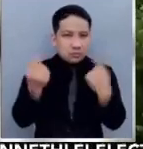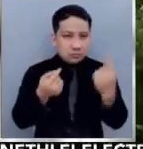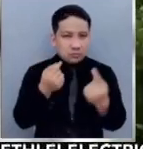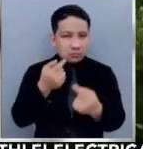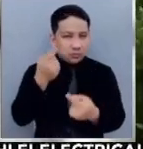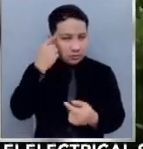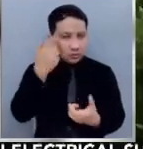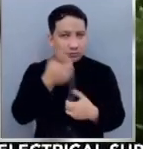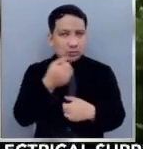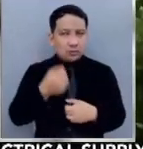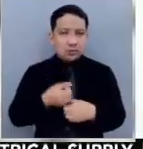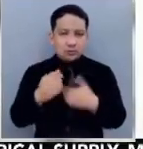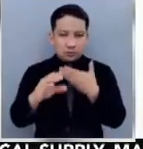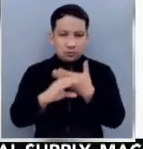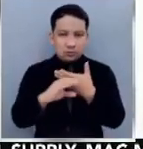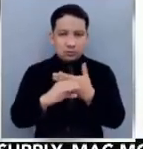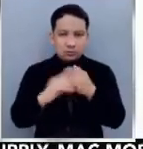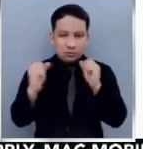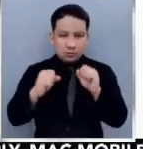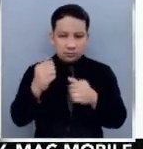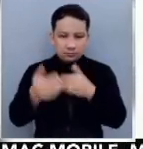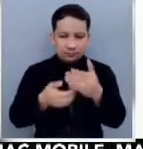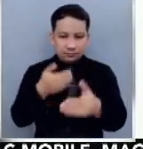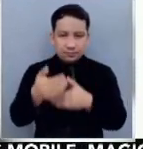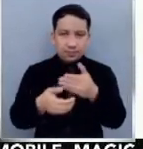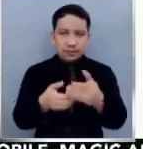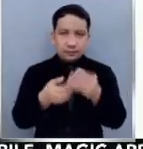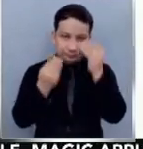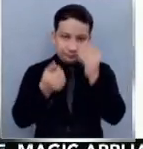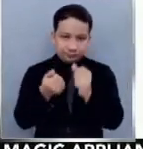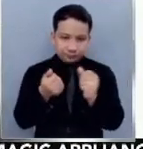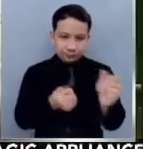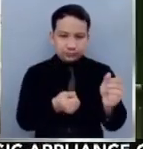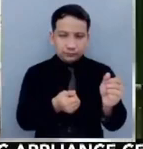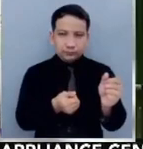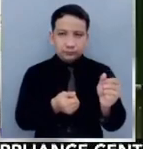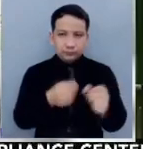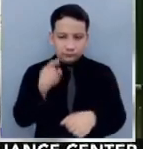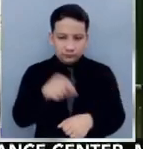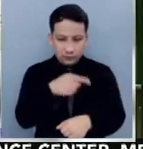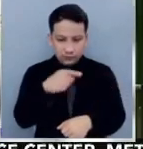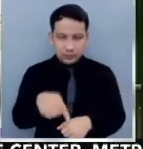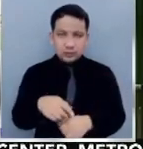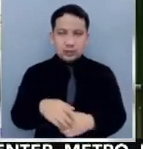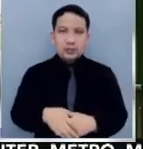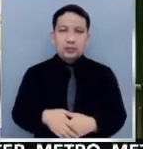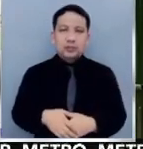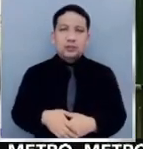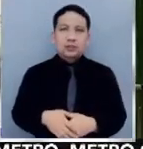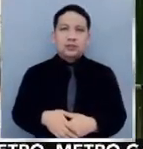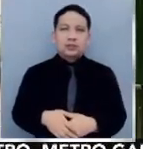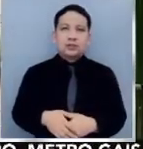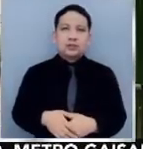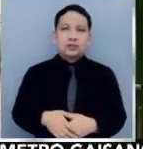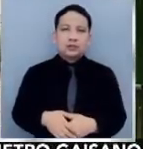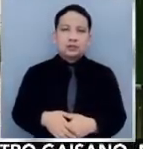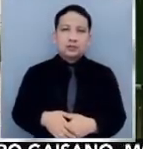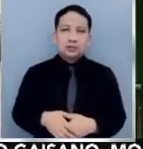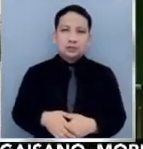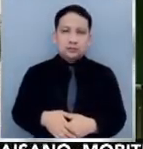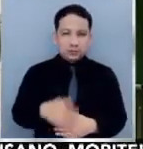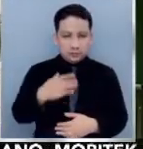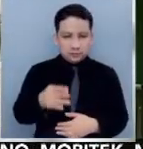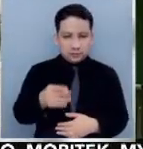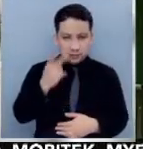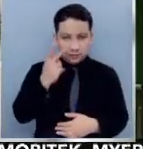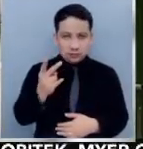kontrata raw, may prosesong dapat nasusunod para sa pagkansela nito. We would like to see the position